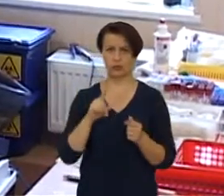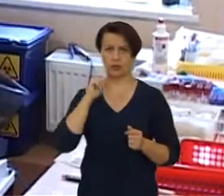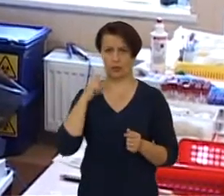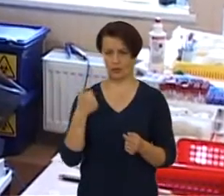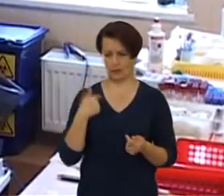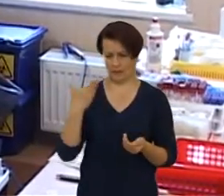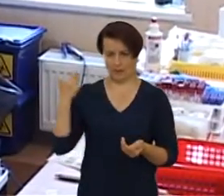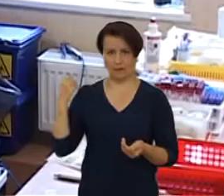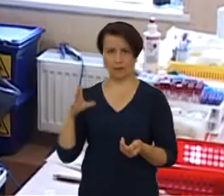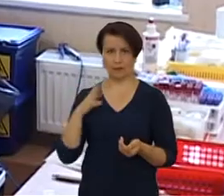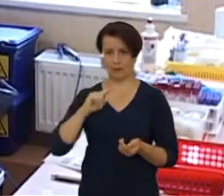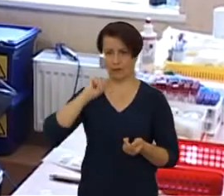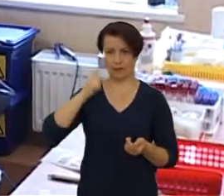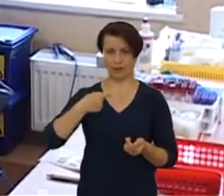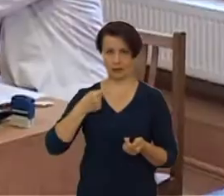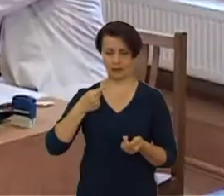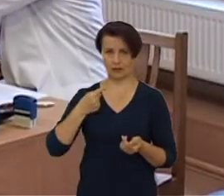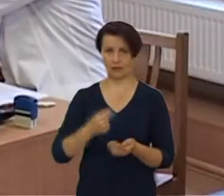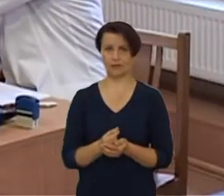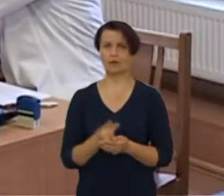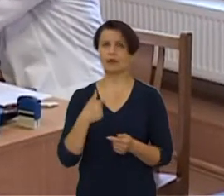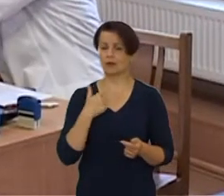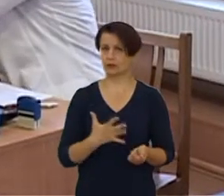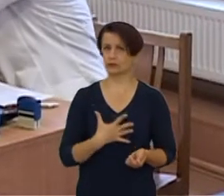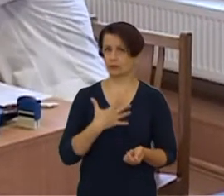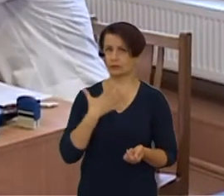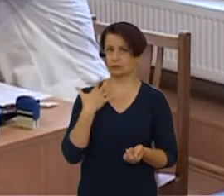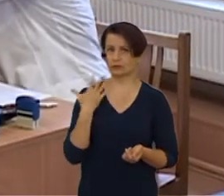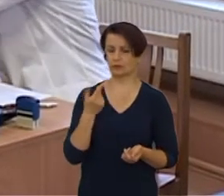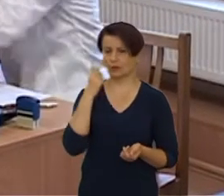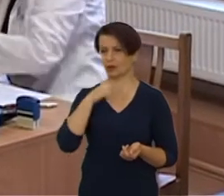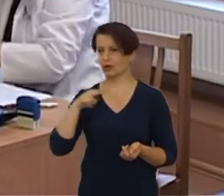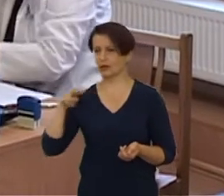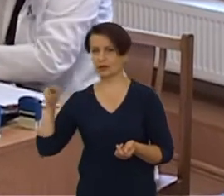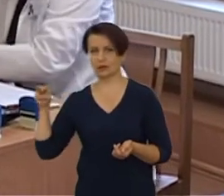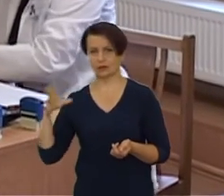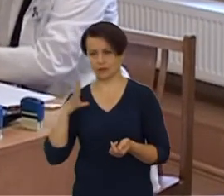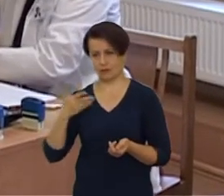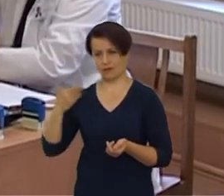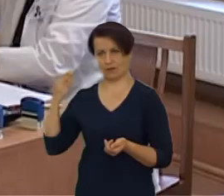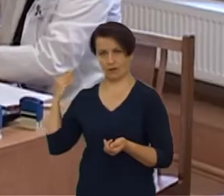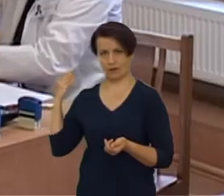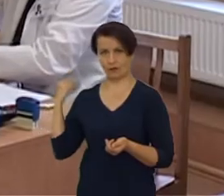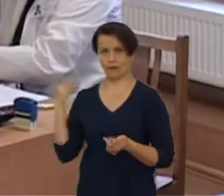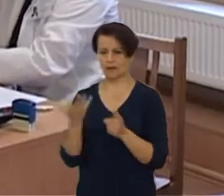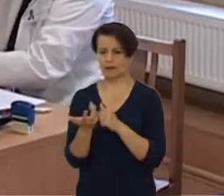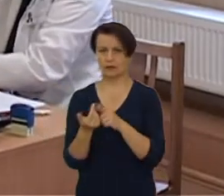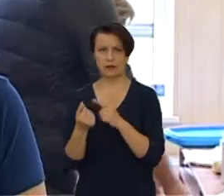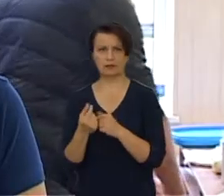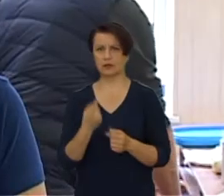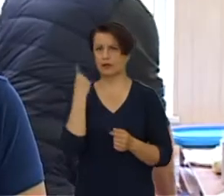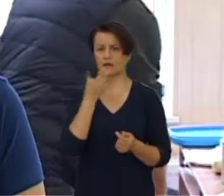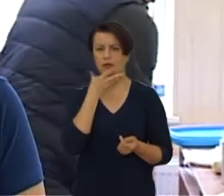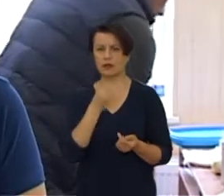yra dar labai jaunas, mums neseniai sukako vieneri metukai, bet labai smagu, apžvelgiant visus